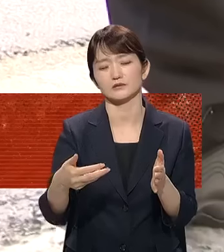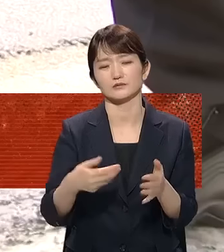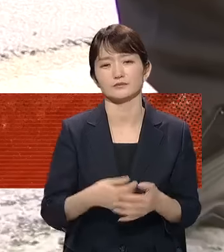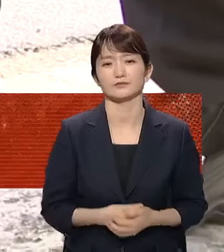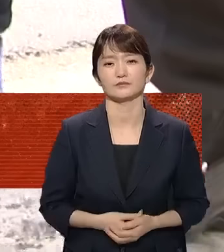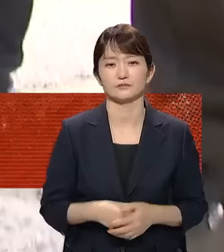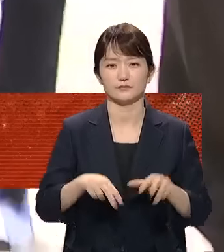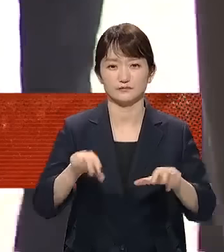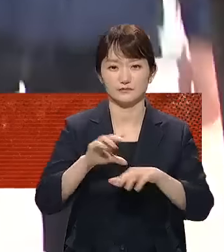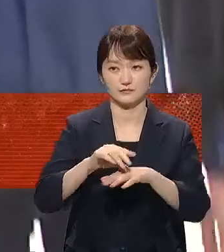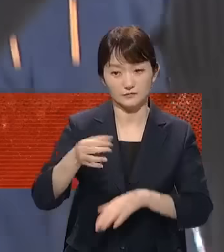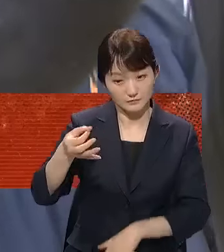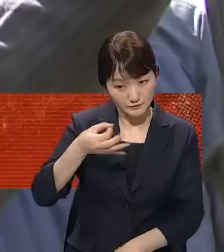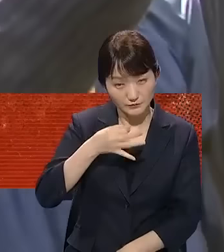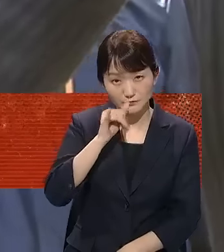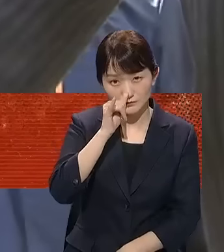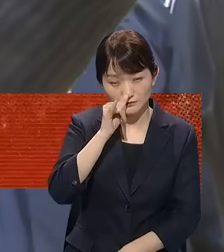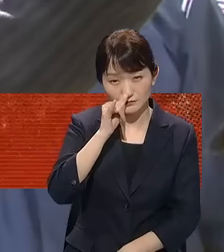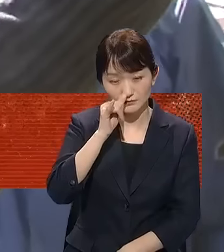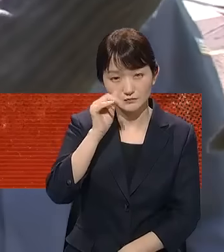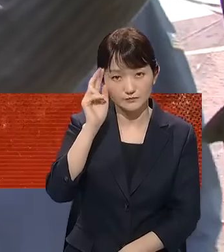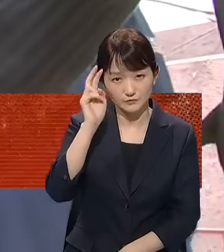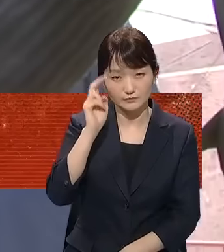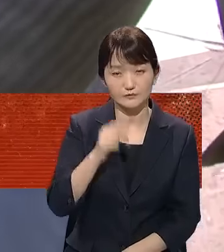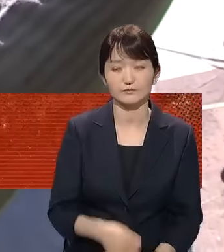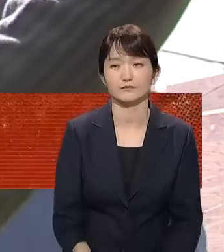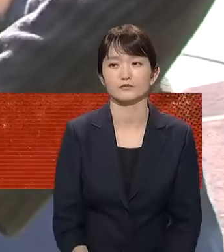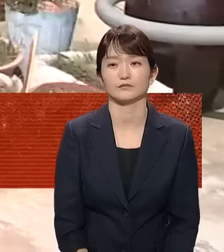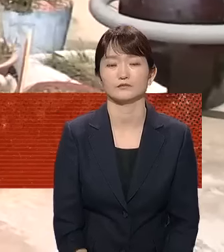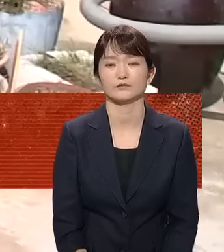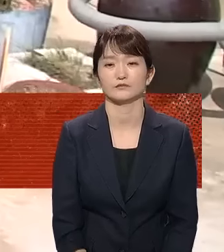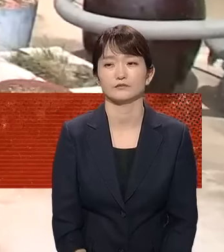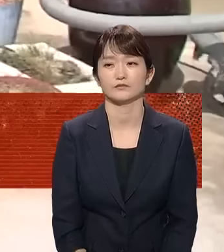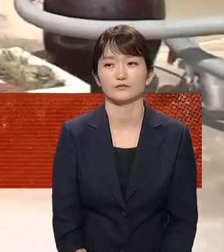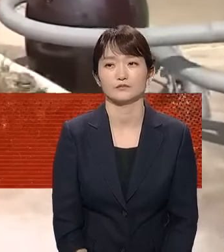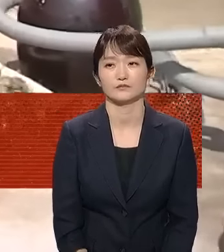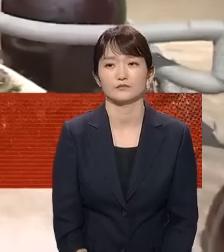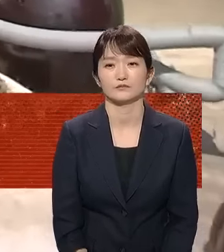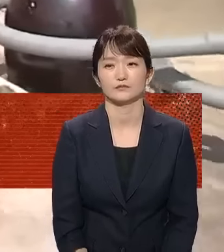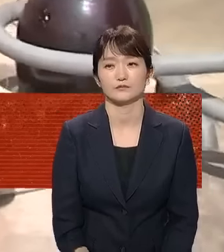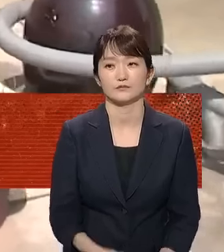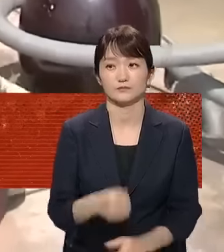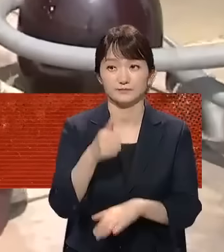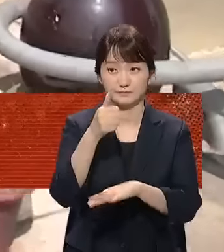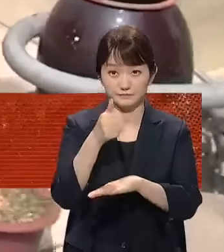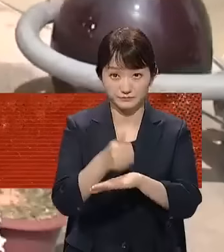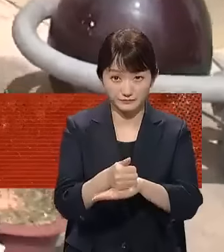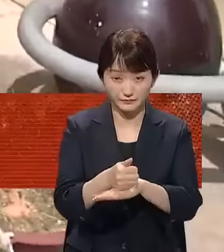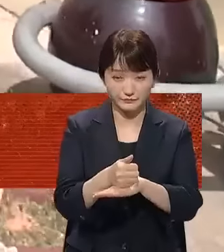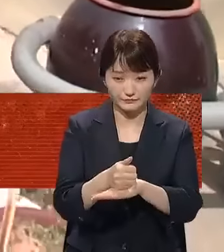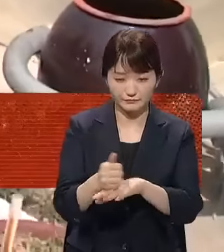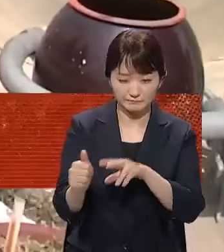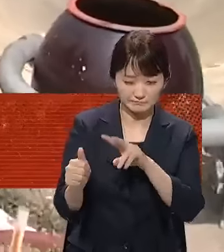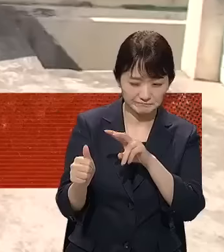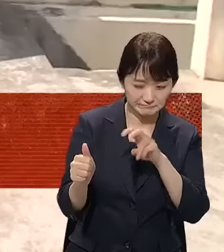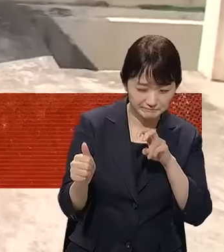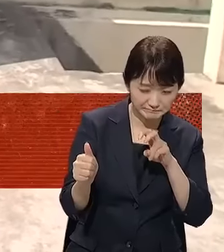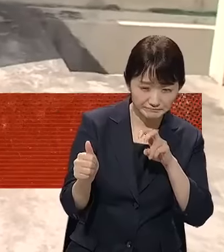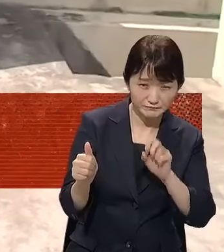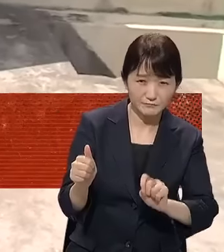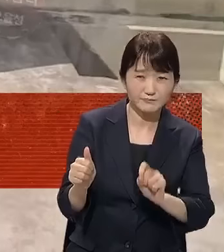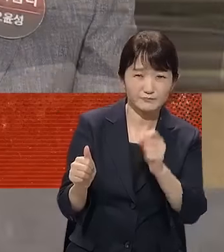지금이 방송을 보고 있을 수도 있겠습니다 지금 나와서 교수님 어 결국이 질투심